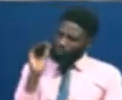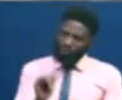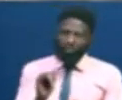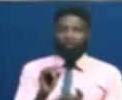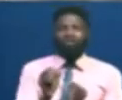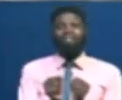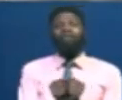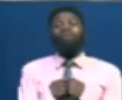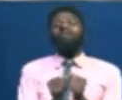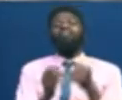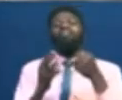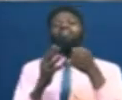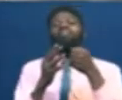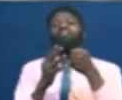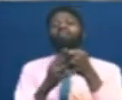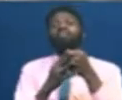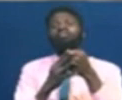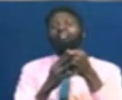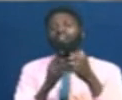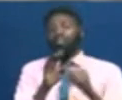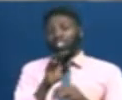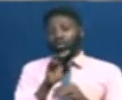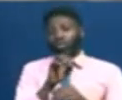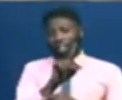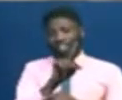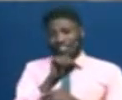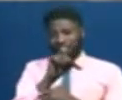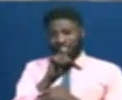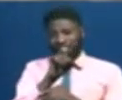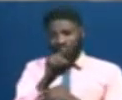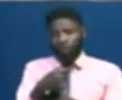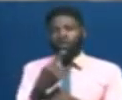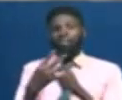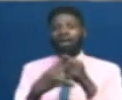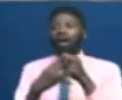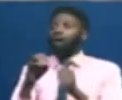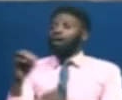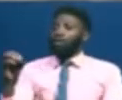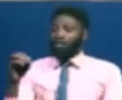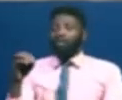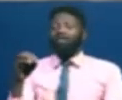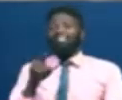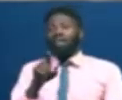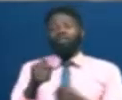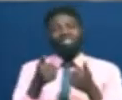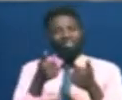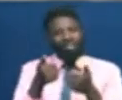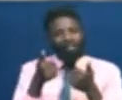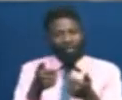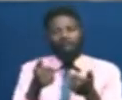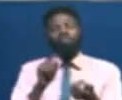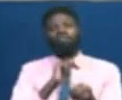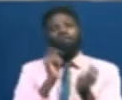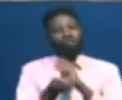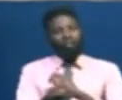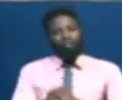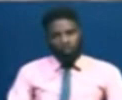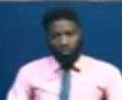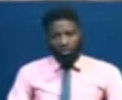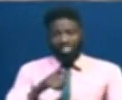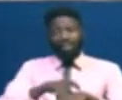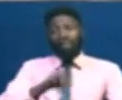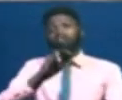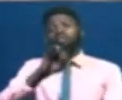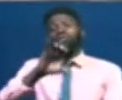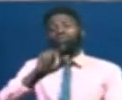Hiyo ilikuwa ni marekebisho makubwa. Kabisa. Sababu pale Mshuki alipoanza hii mjadala, watu walikuwa 2004 years beyond.